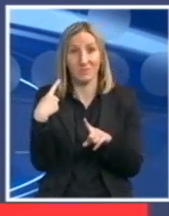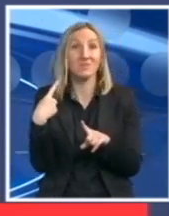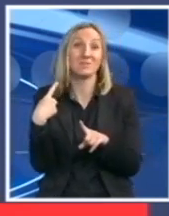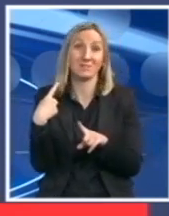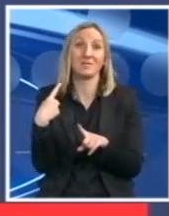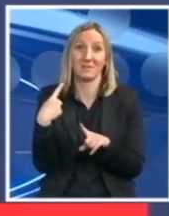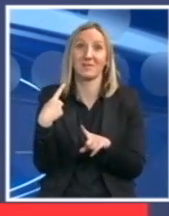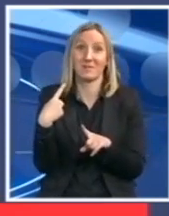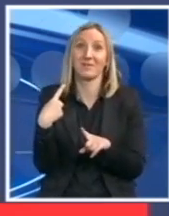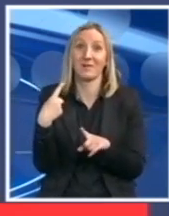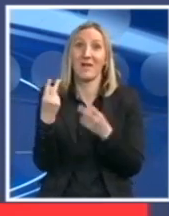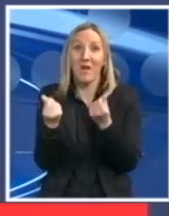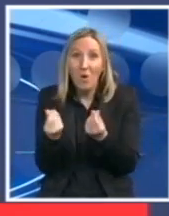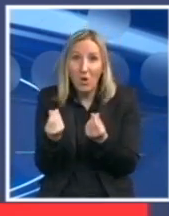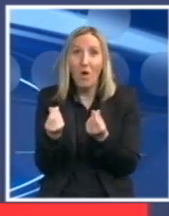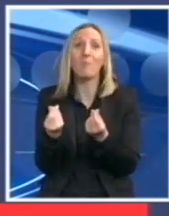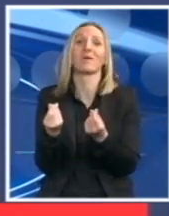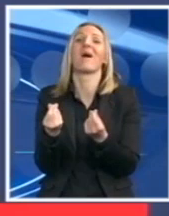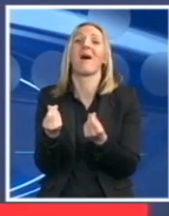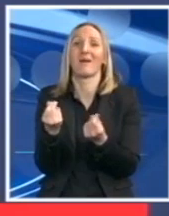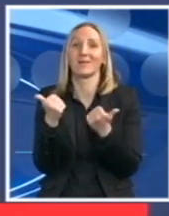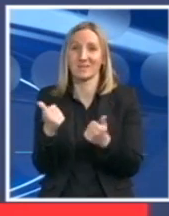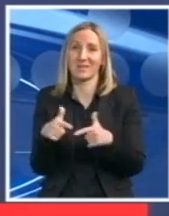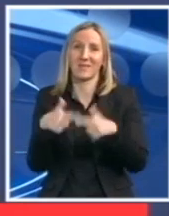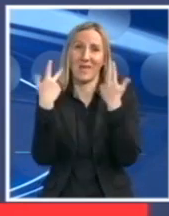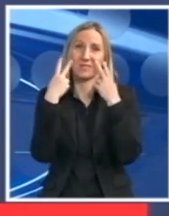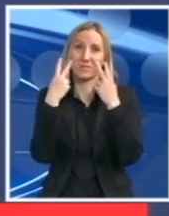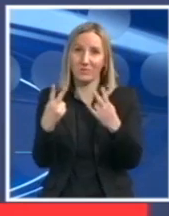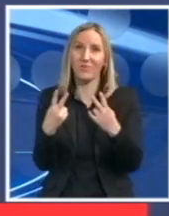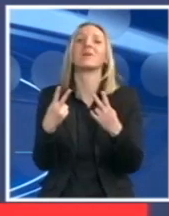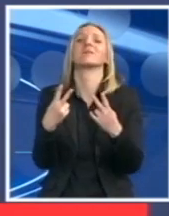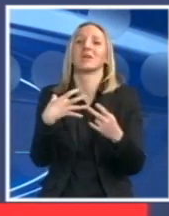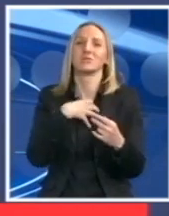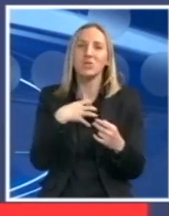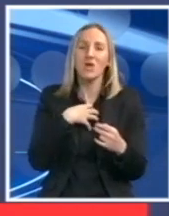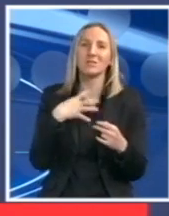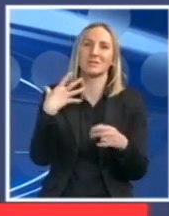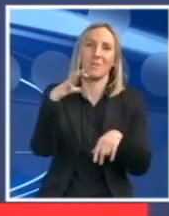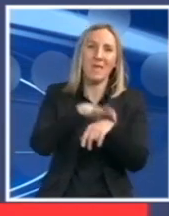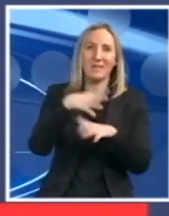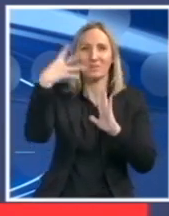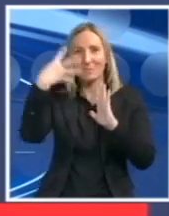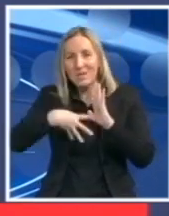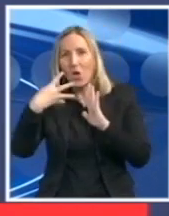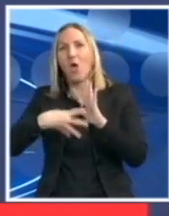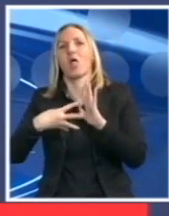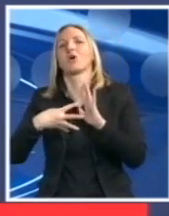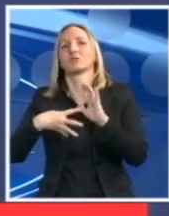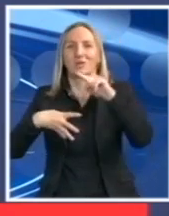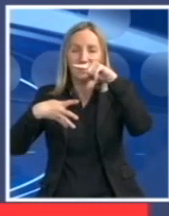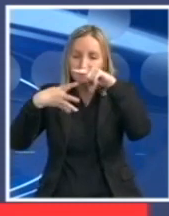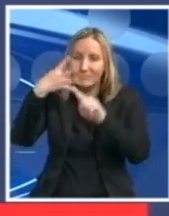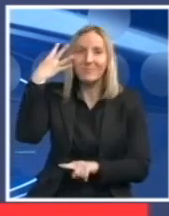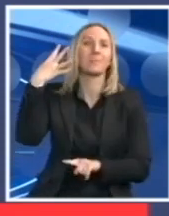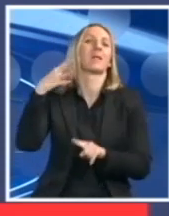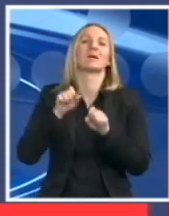krajnje značajno za ekonomiju. Mislim da je sad jasno da i socijalno, medicinski, psihološki, kako god hoćete,